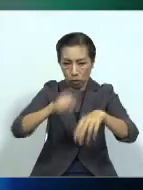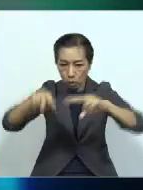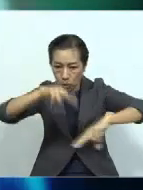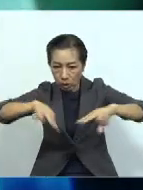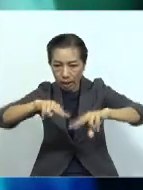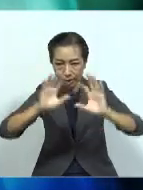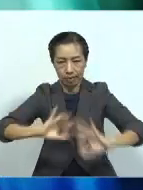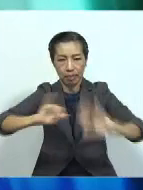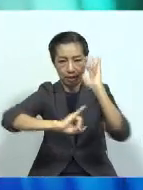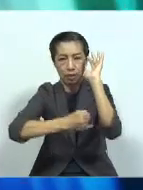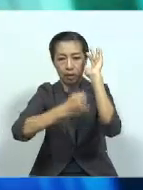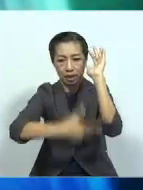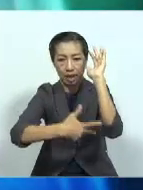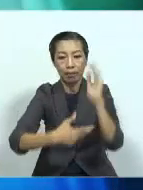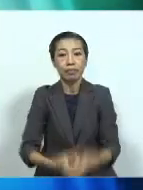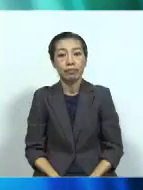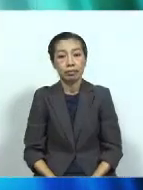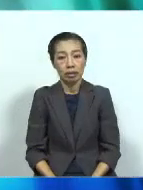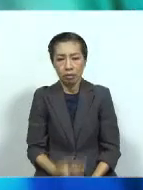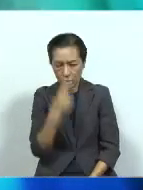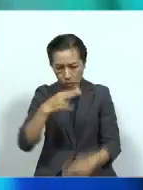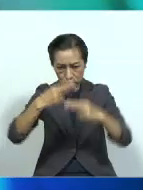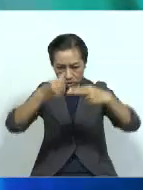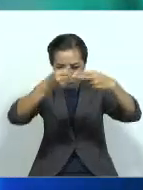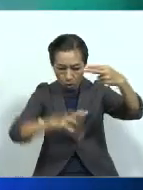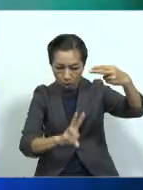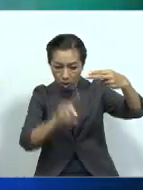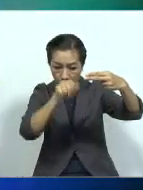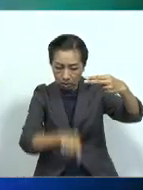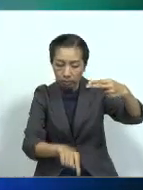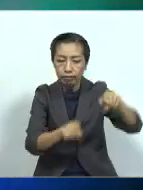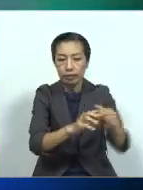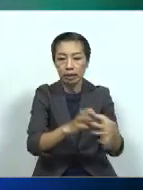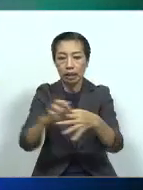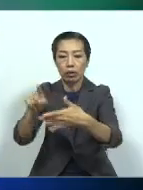จังหวัดชายแดนภาคใต้นะครับเรียกว่าทุกมาตรการเนี่ยออกมาเพื่อให้การเลือกตั้งที่กำลังจะมาถึ